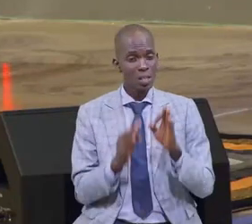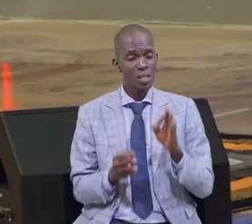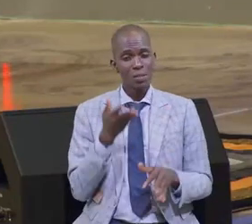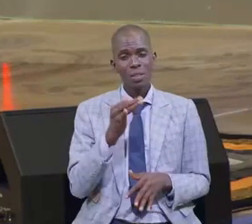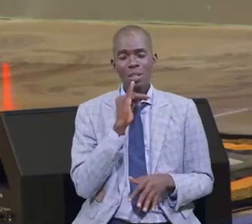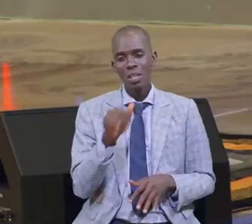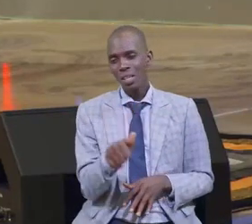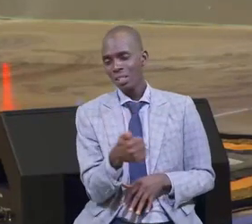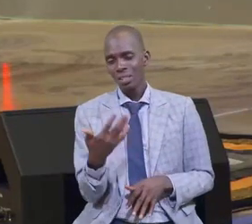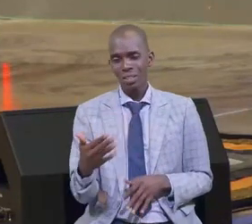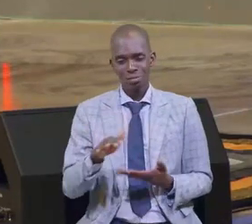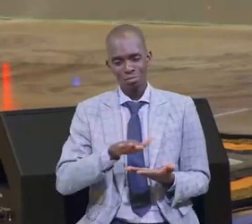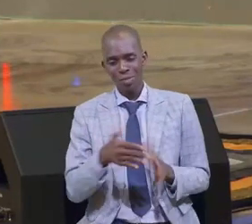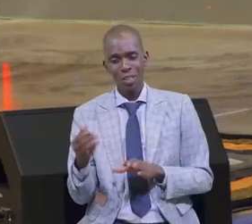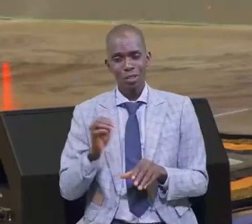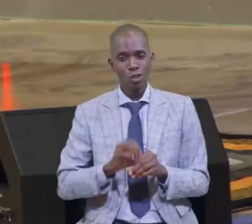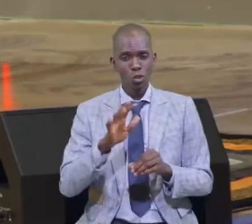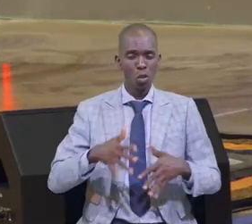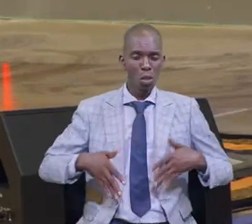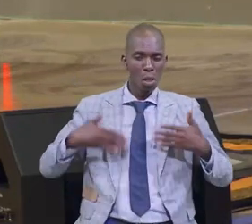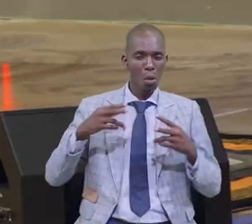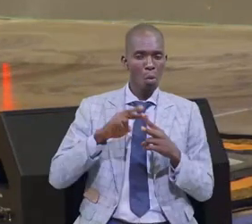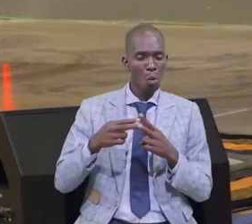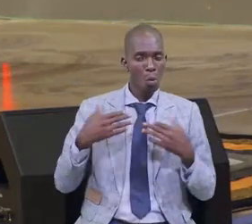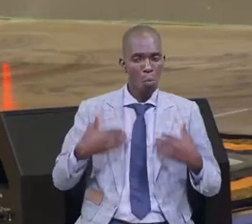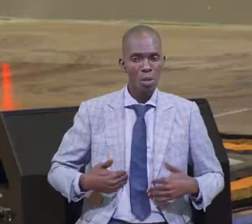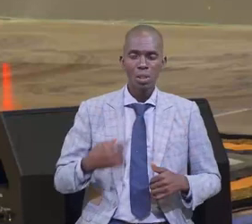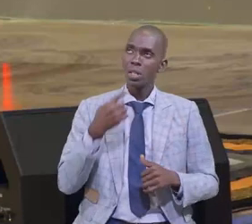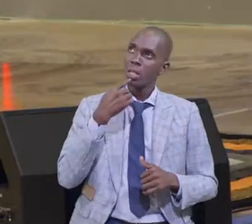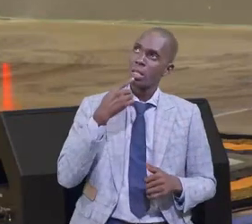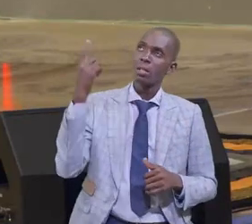S'il y a quelque chose de mort